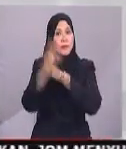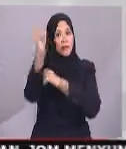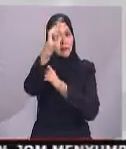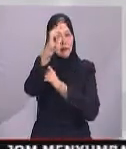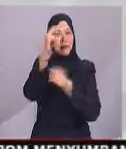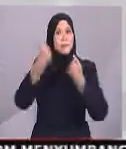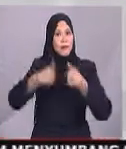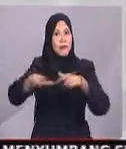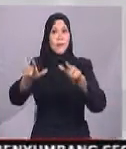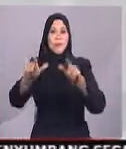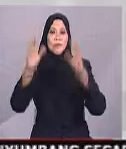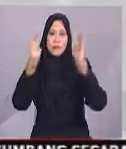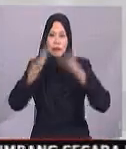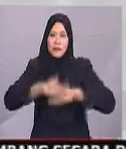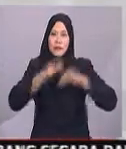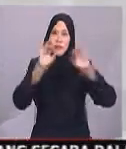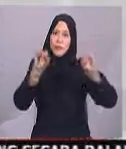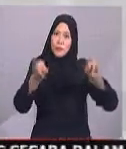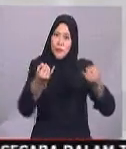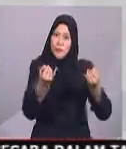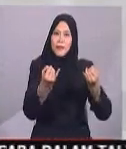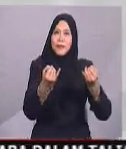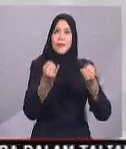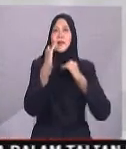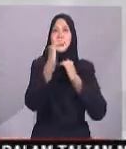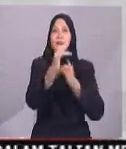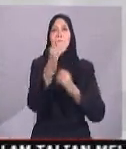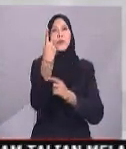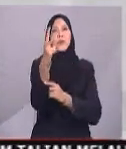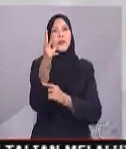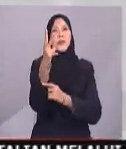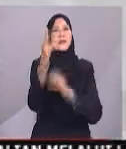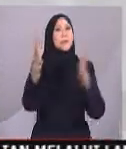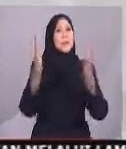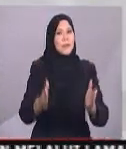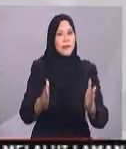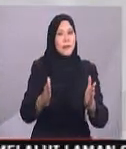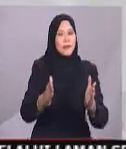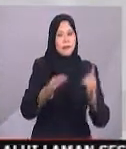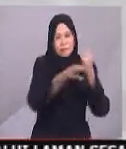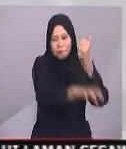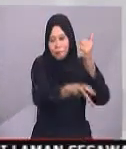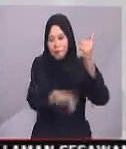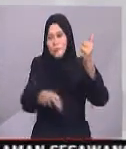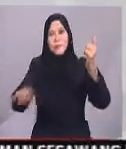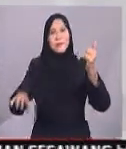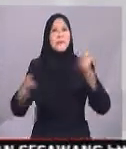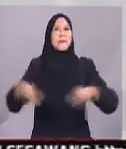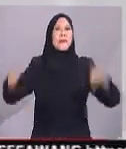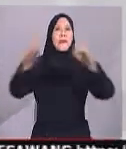solat Jumaat dilaksana dengan jumlah maksimum 12 orang di setiap masjid di seluruh daerah.